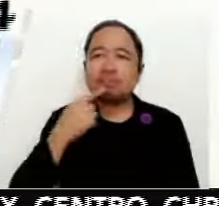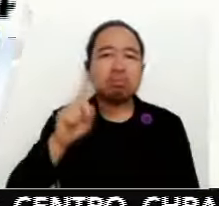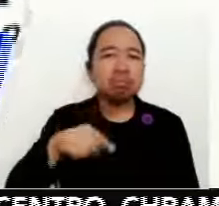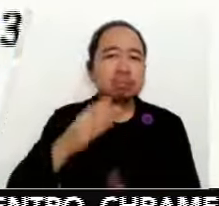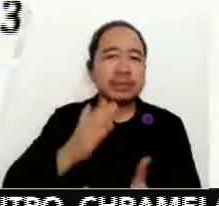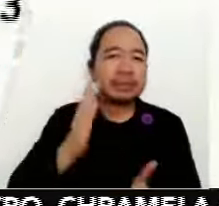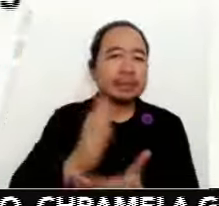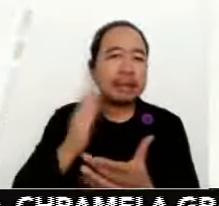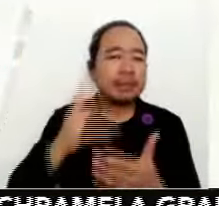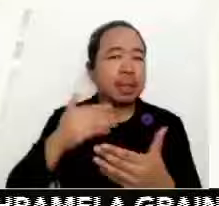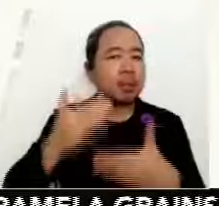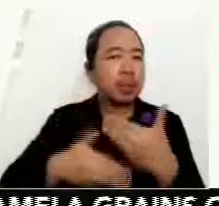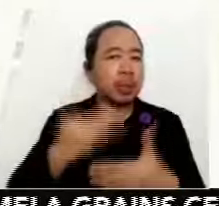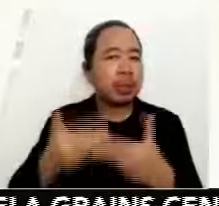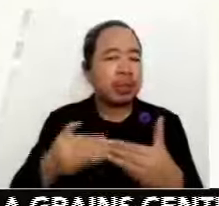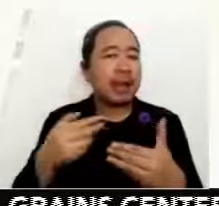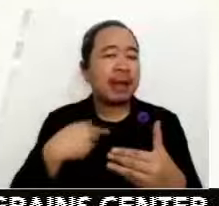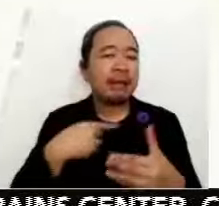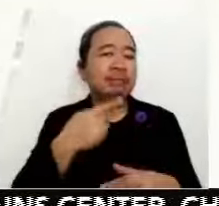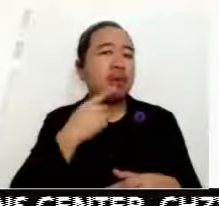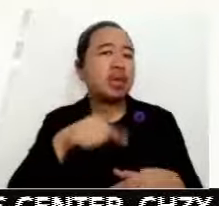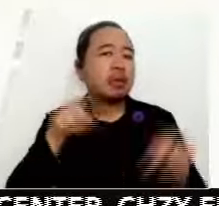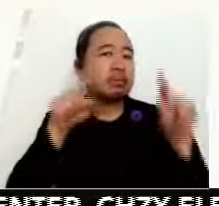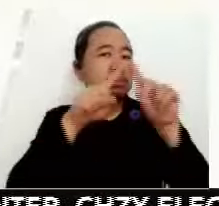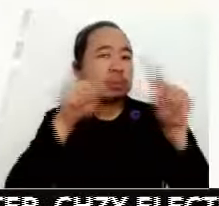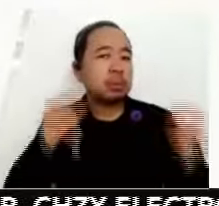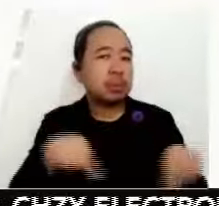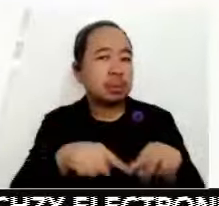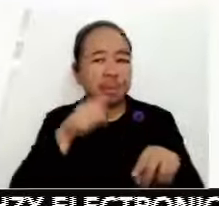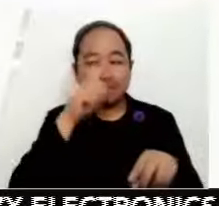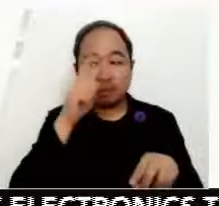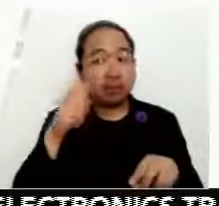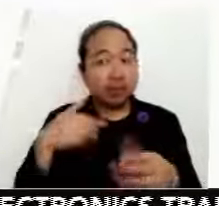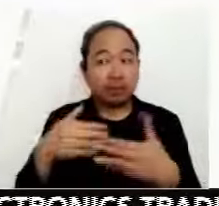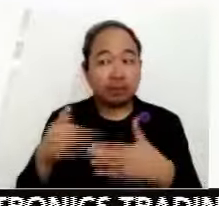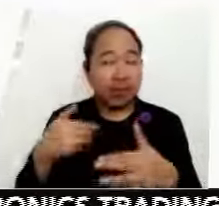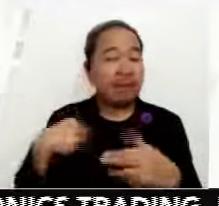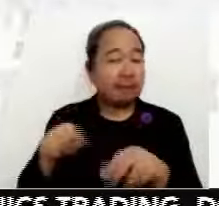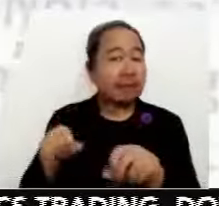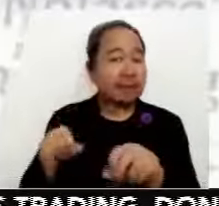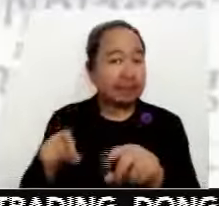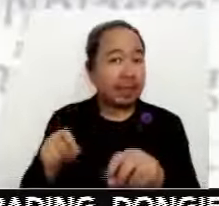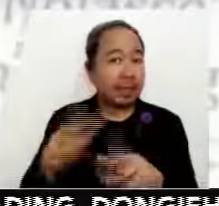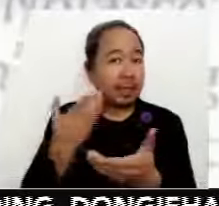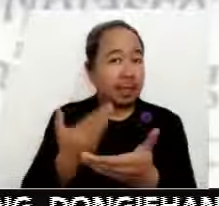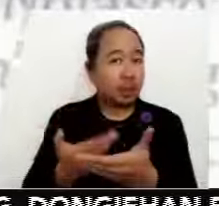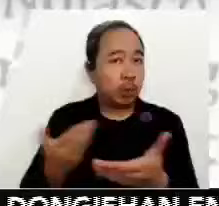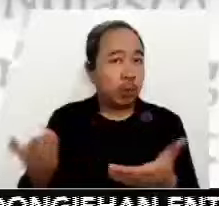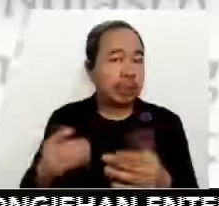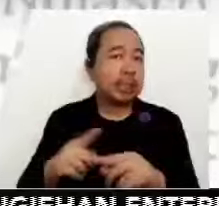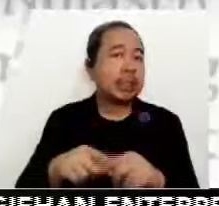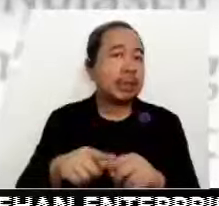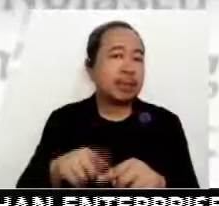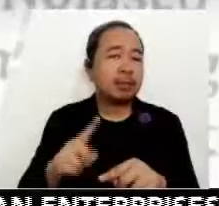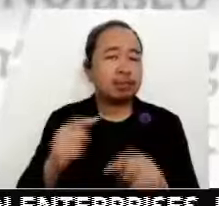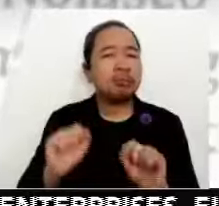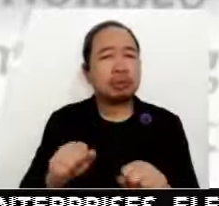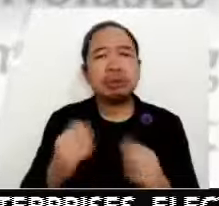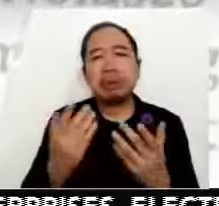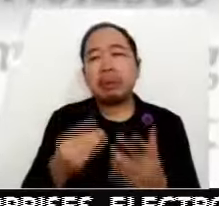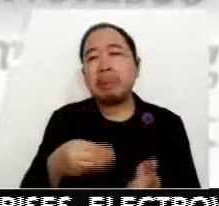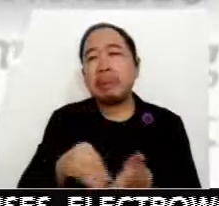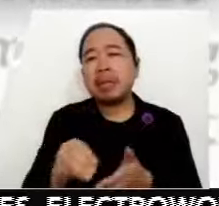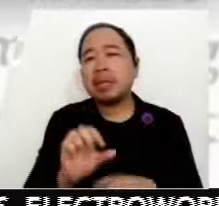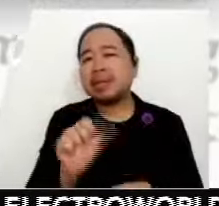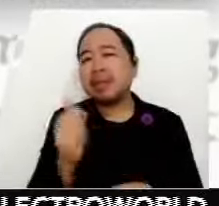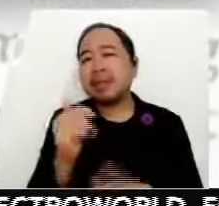and desist order, ipinuntong may mga produkto mang ibinebenta ang One Up Time na depende sa package ay mula 10,000 hanggang 200,000